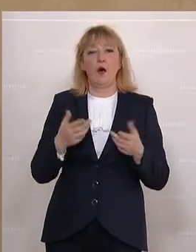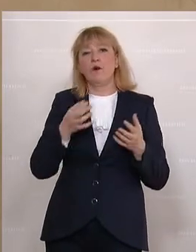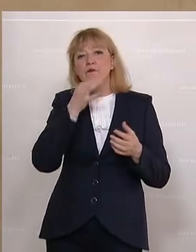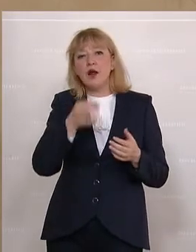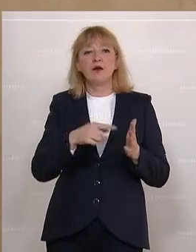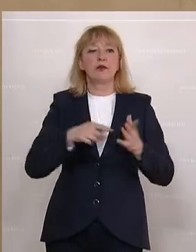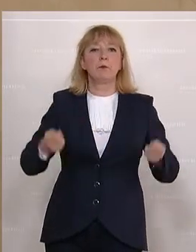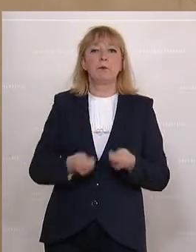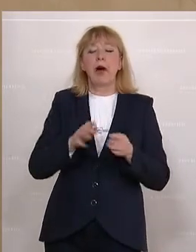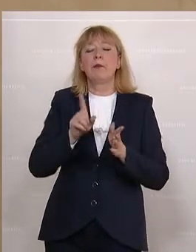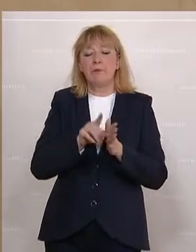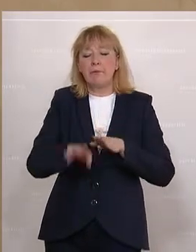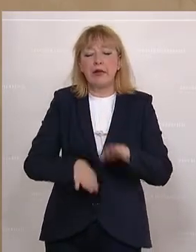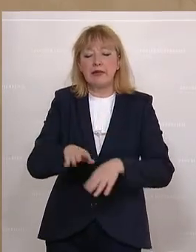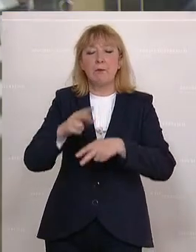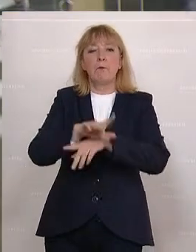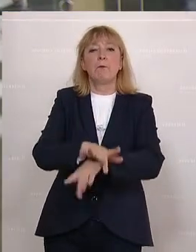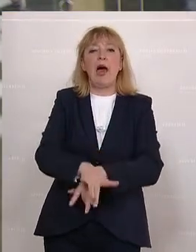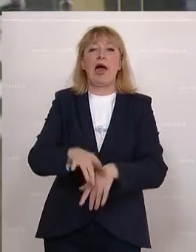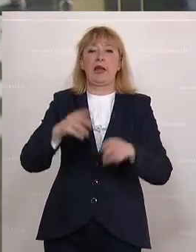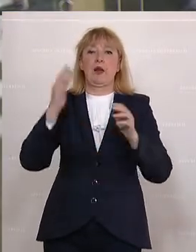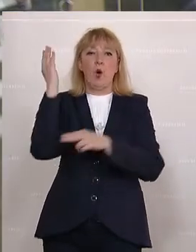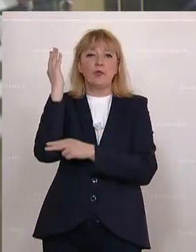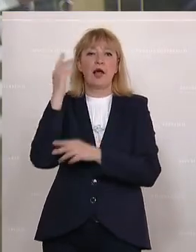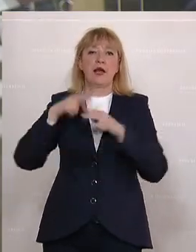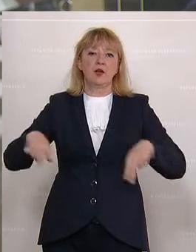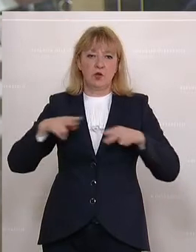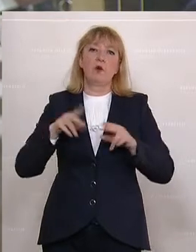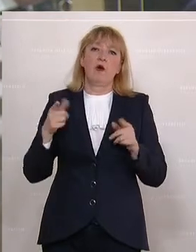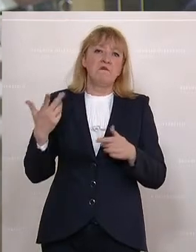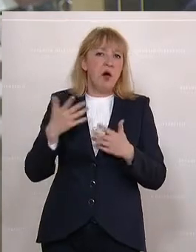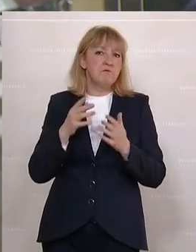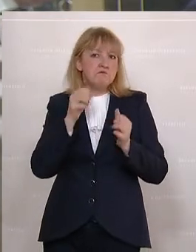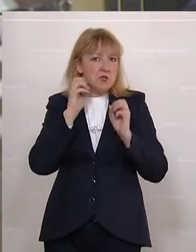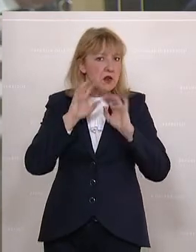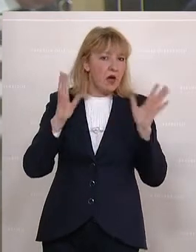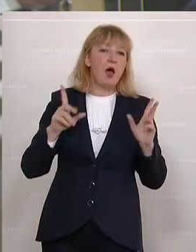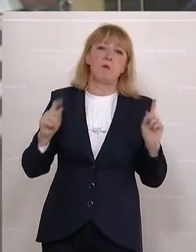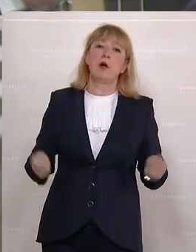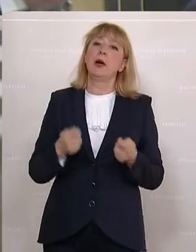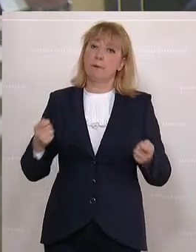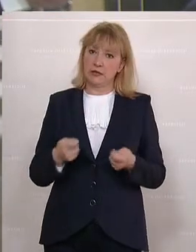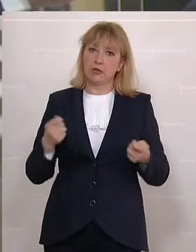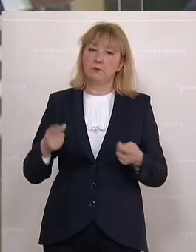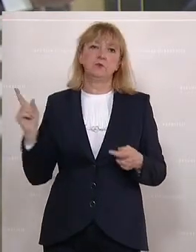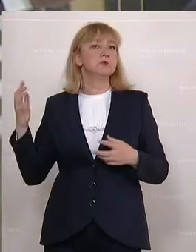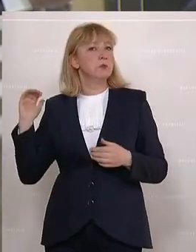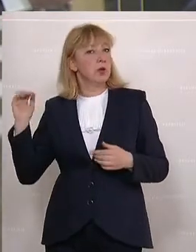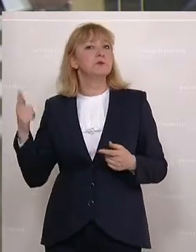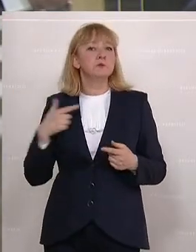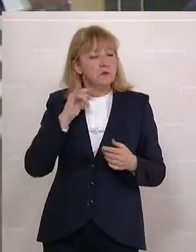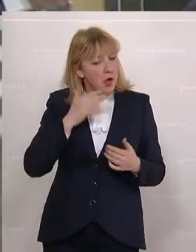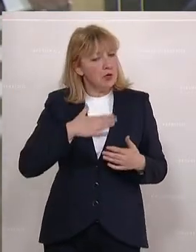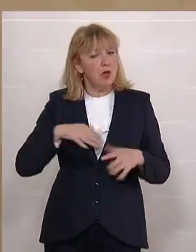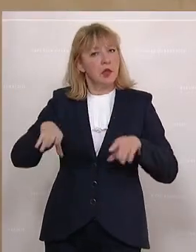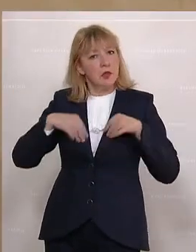der betrieb einer bar im hotel und restaurants gab es offene fragen die betriebe ließen sich so wie uns die behörden erzählt hier auch beraten